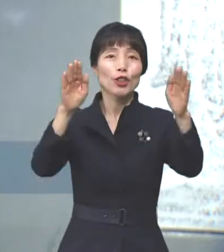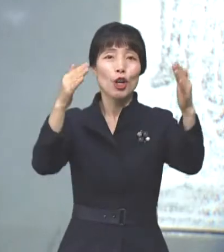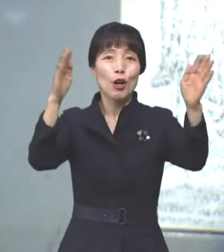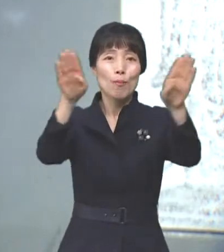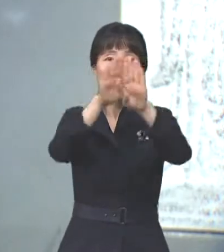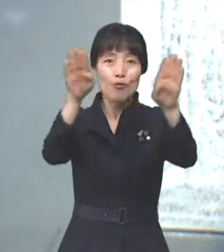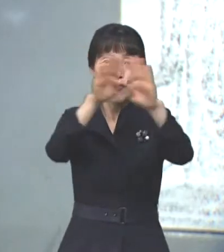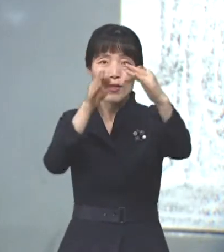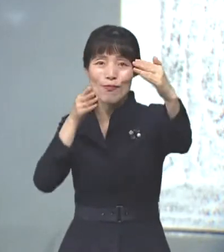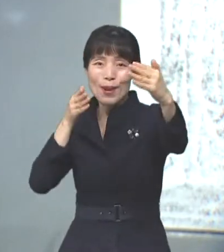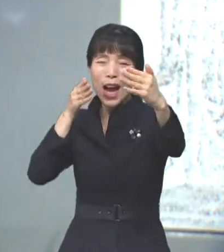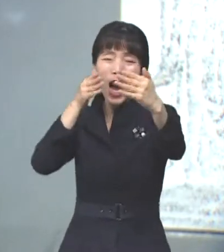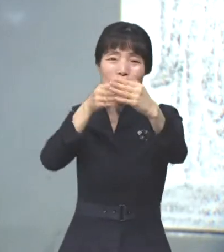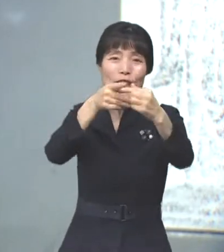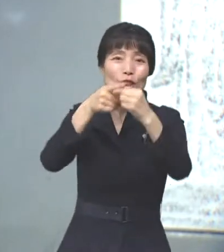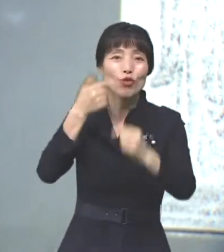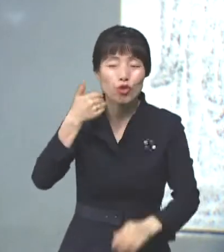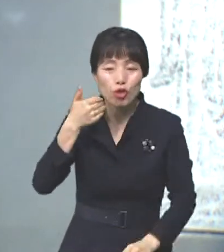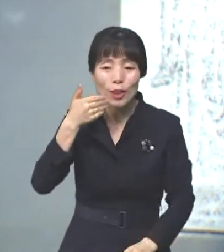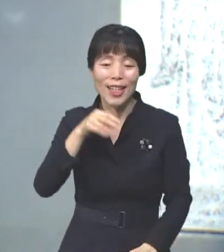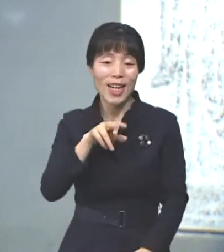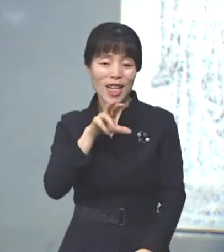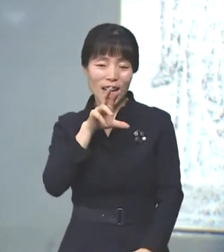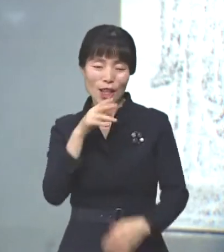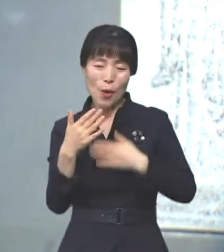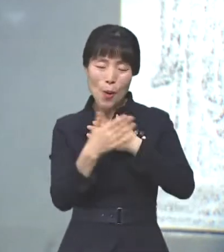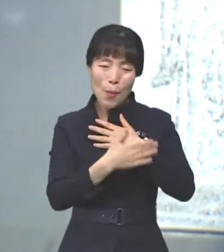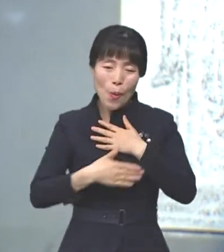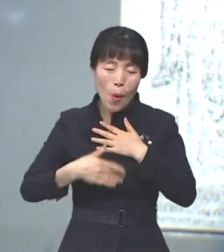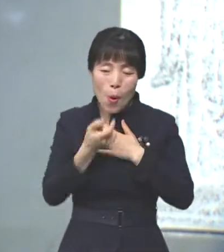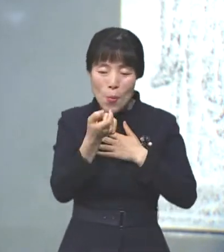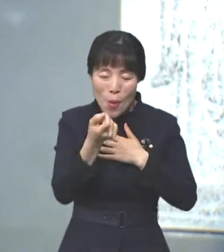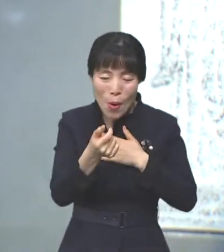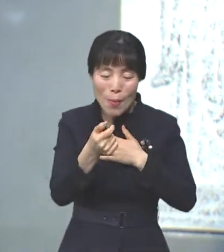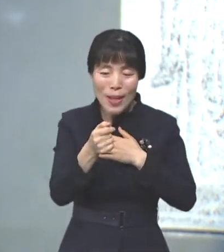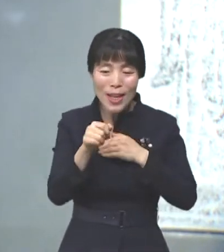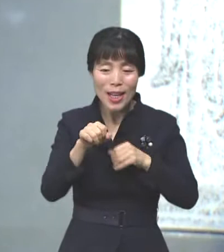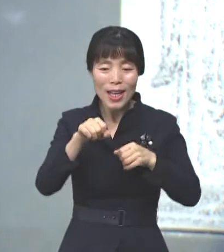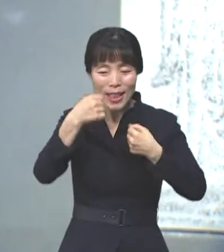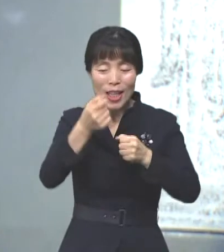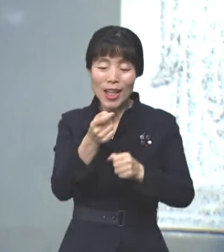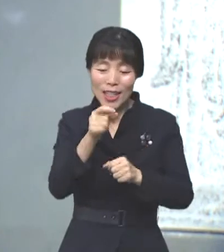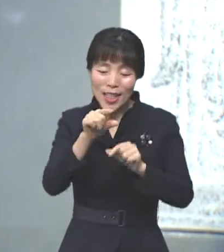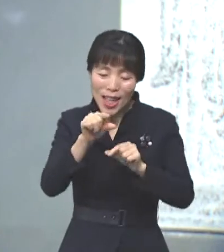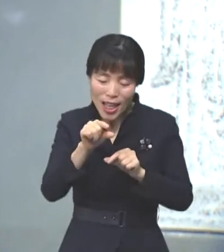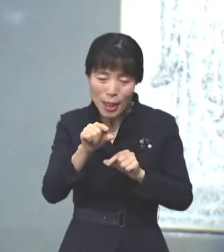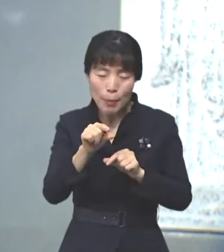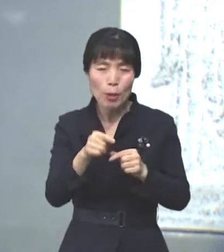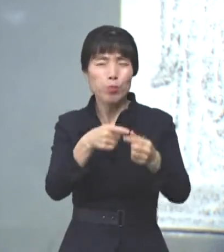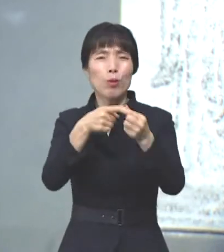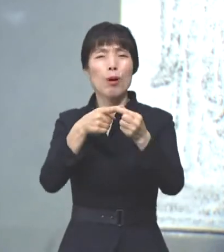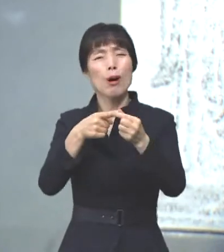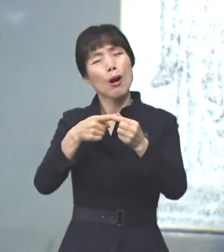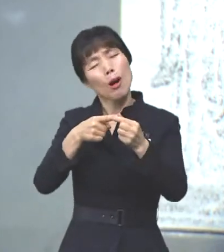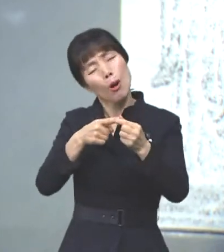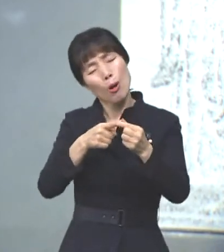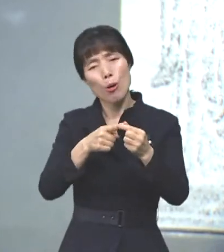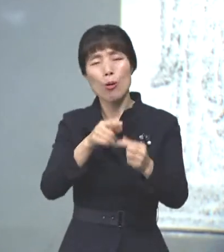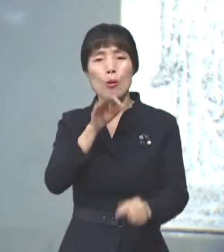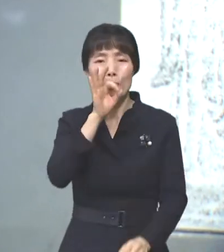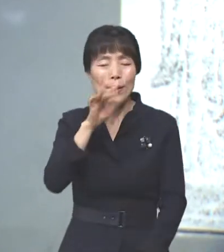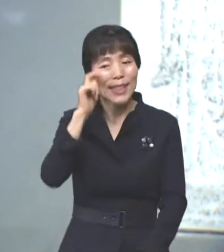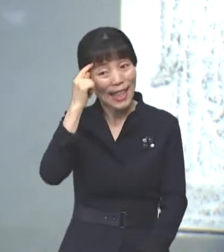1등으로 도착하느냐. 근데 쥐는 자기 몸도 작고 다리도 짧으니까 1등을 할 수 없다는 생각에 꾀를